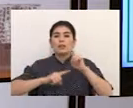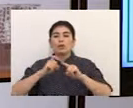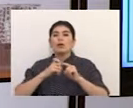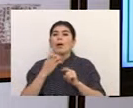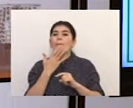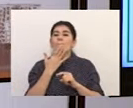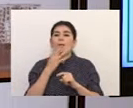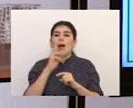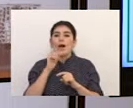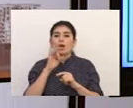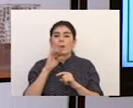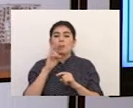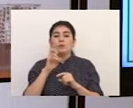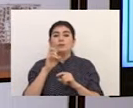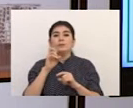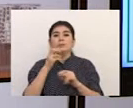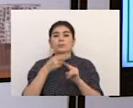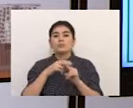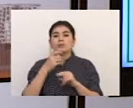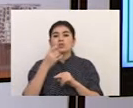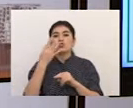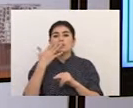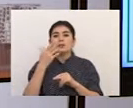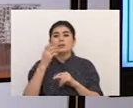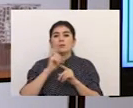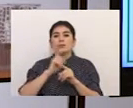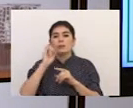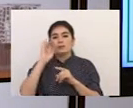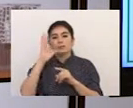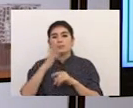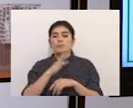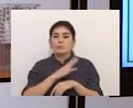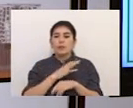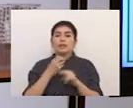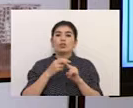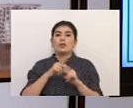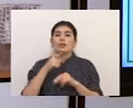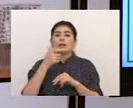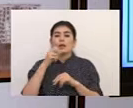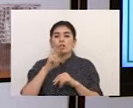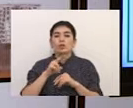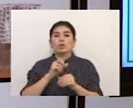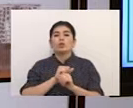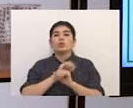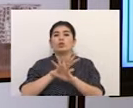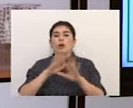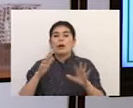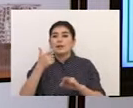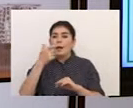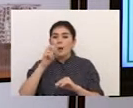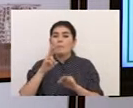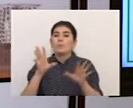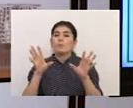milliy qahramon sifatida sharqu g'arbda dong taratdi. Ushbu gapimiz yoyiq gap bo'lgani